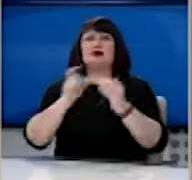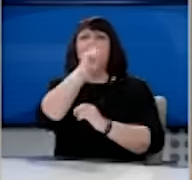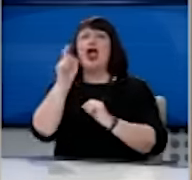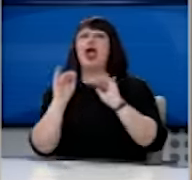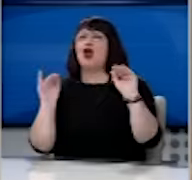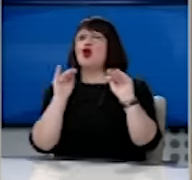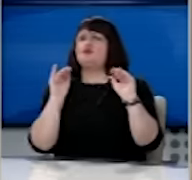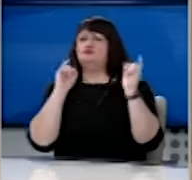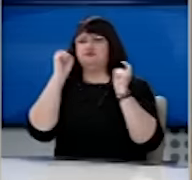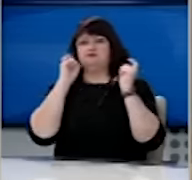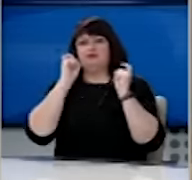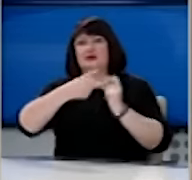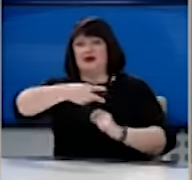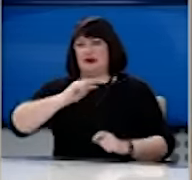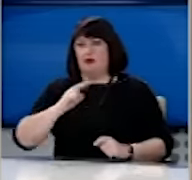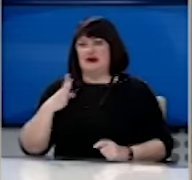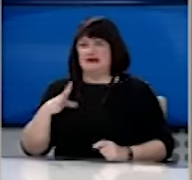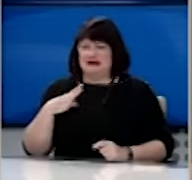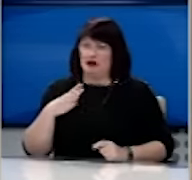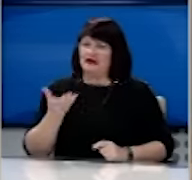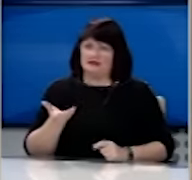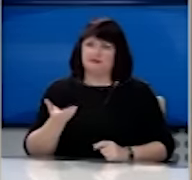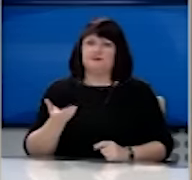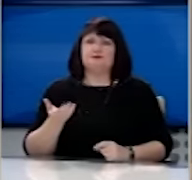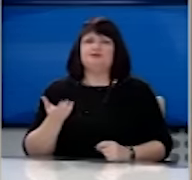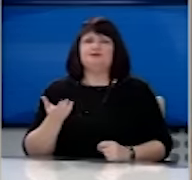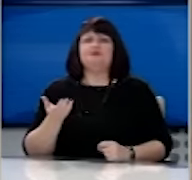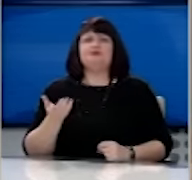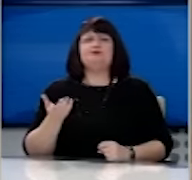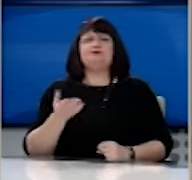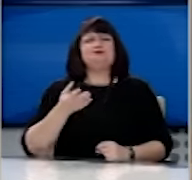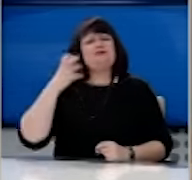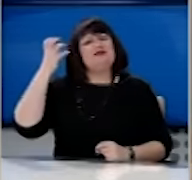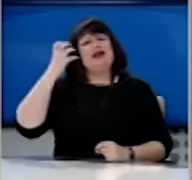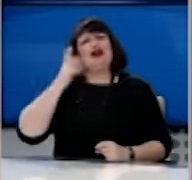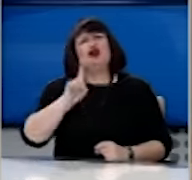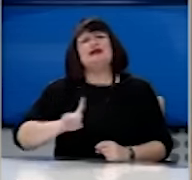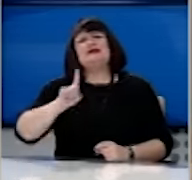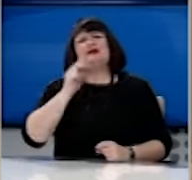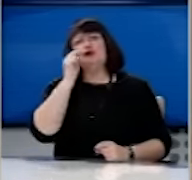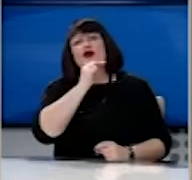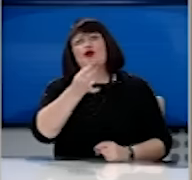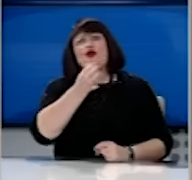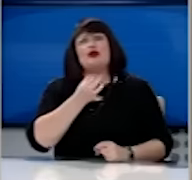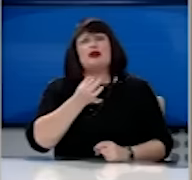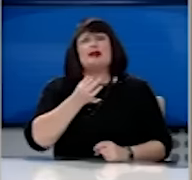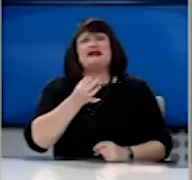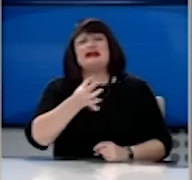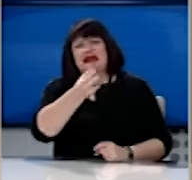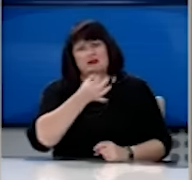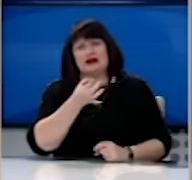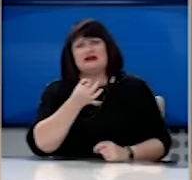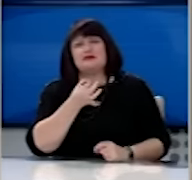ερωτηματικά που θέλουμε να μας απαντήσετε. Τι εννοούσατε, κύριε Μητσοτάκη, με την αναφορά